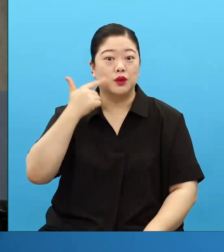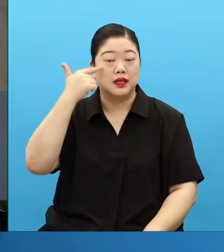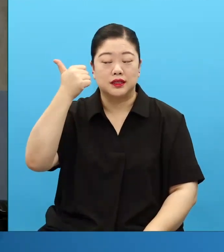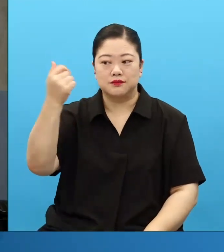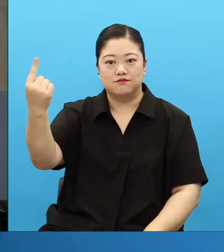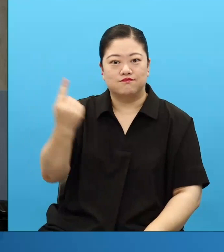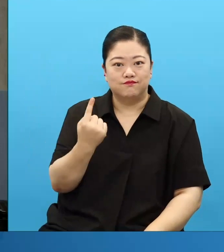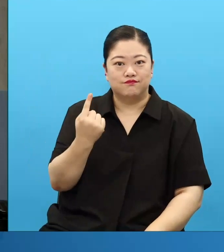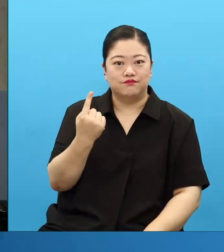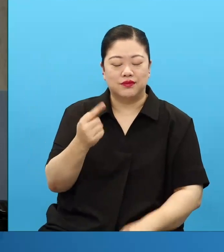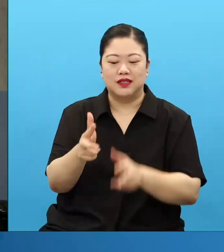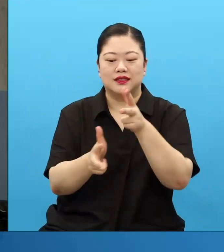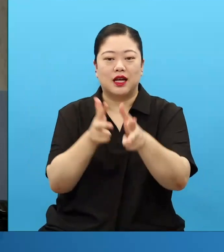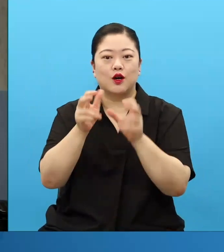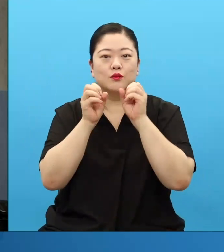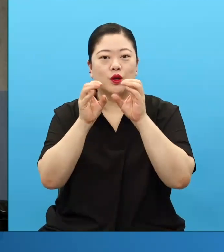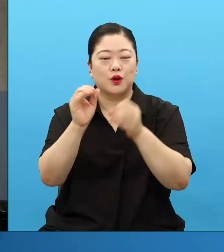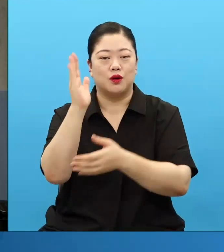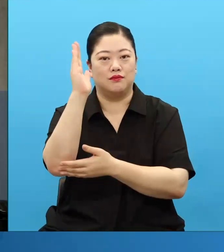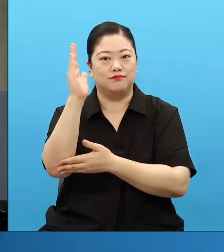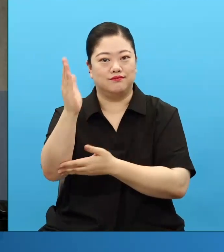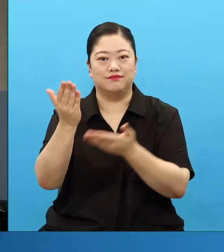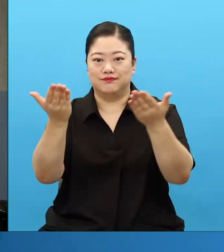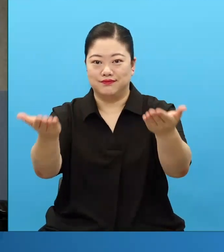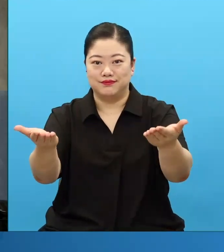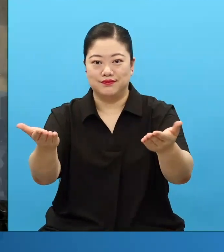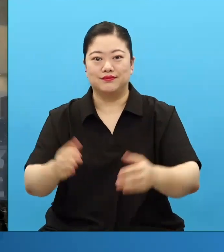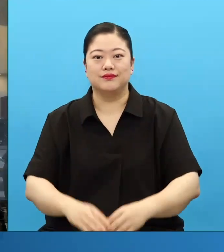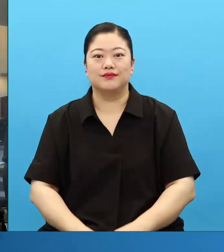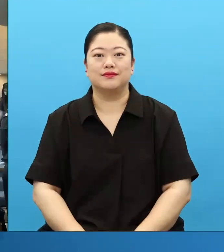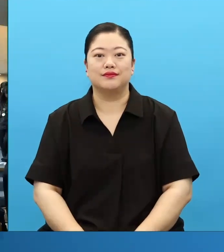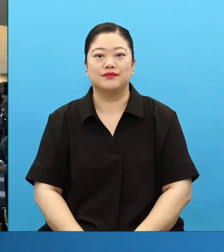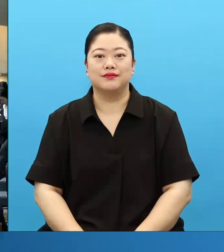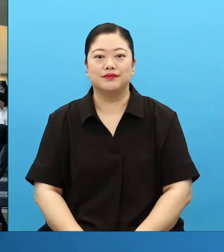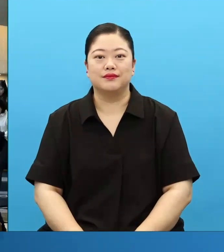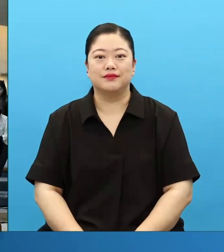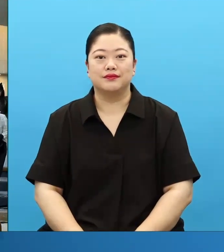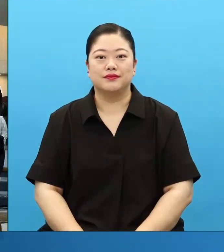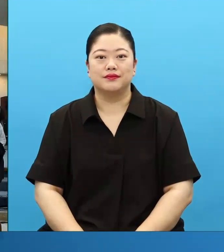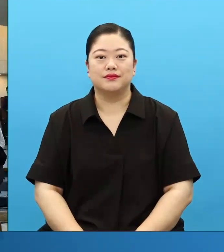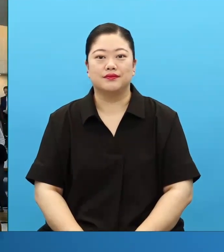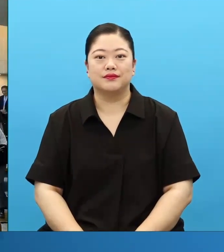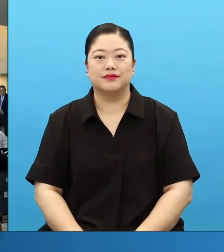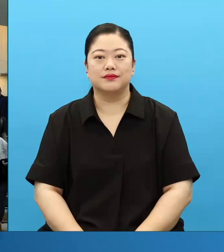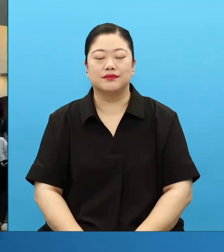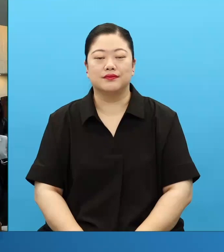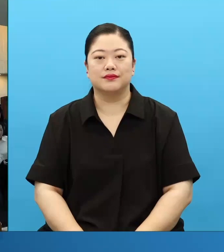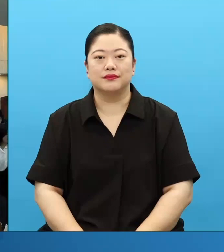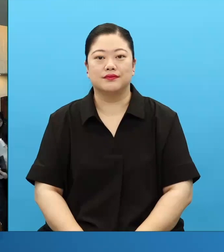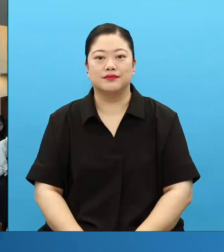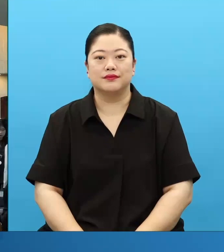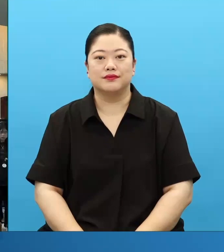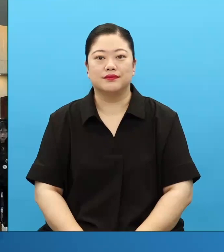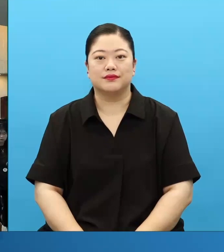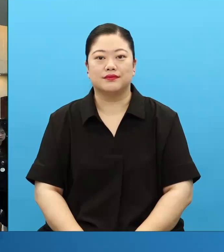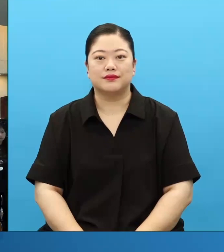역사가 일어나게 하옵소서. 237 나라의 생명의 빛이 증거되는 세계 복음화의 꿈을